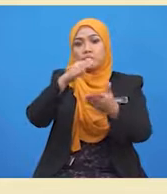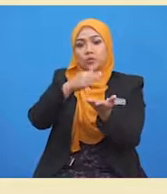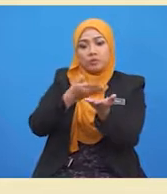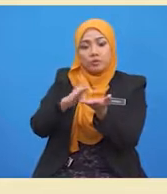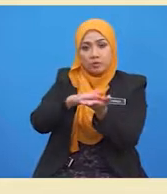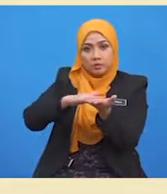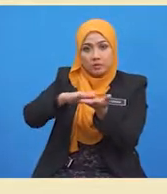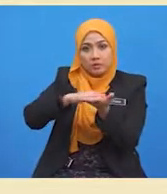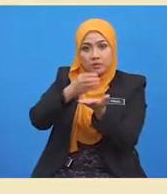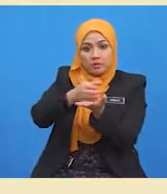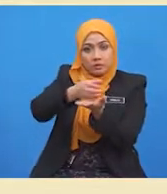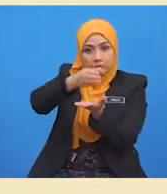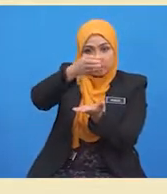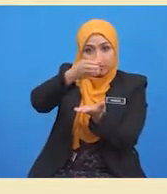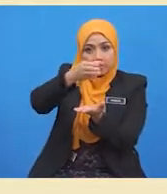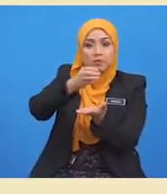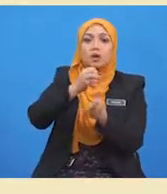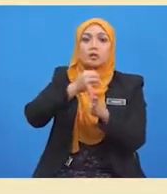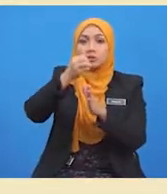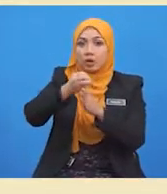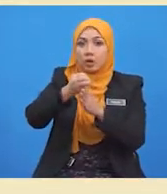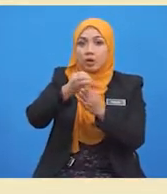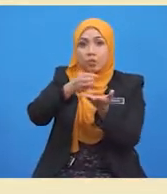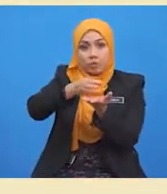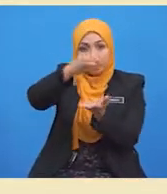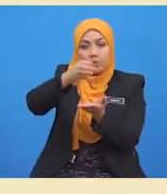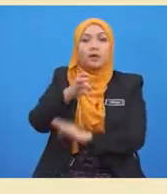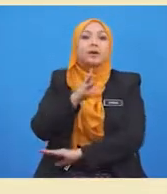atau bekas air tersebut